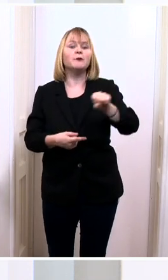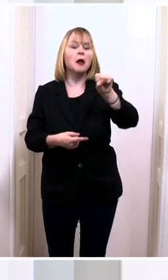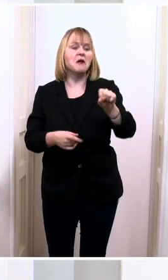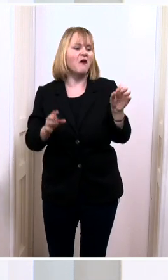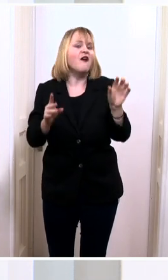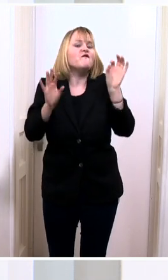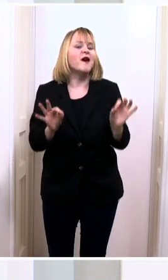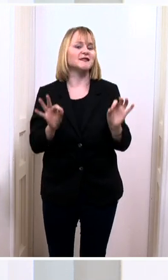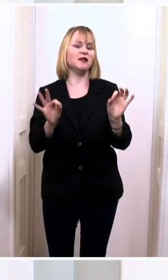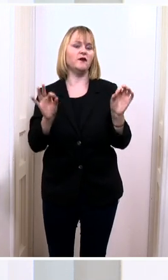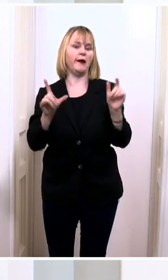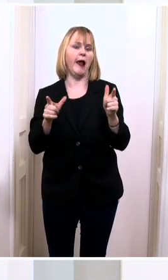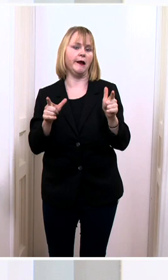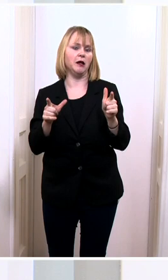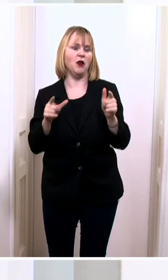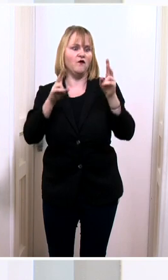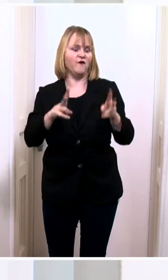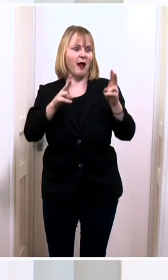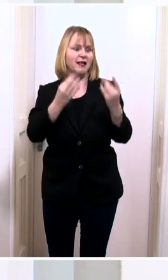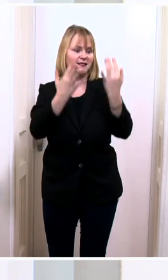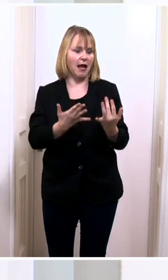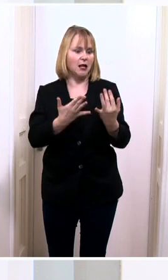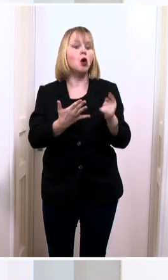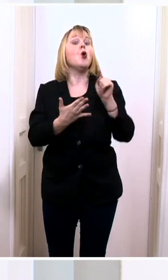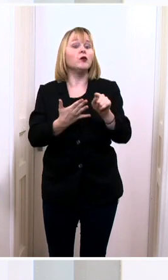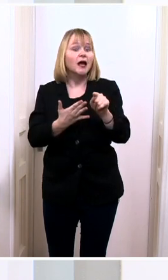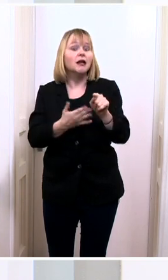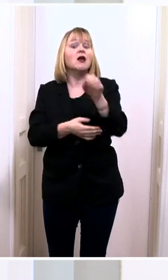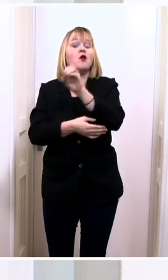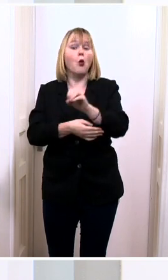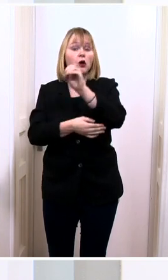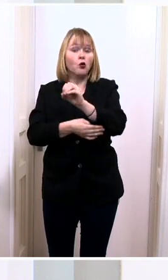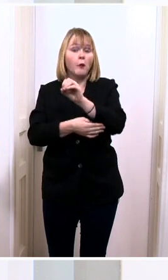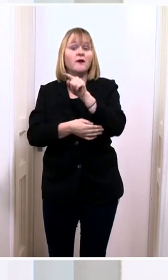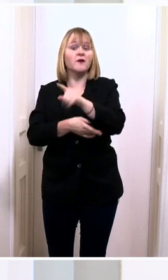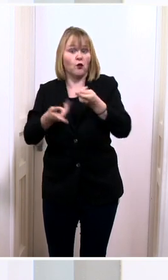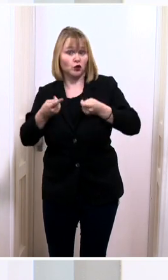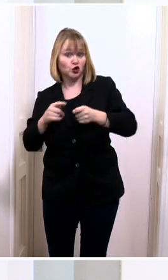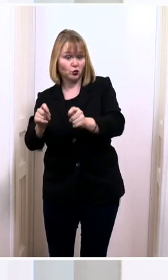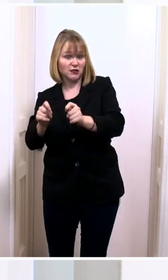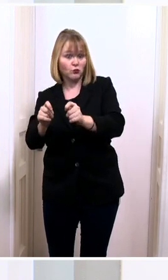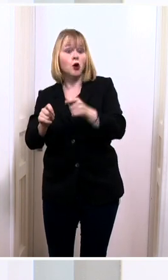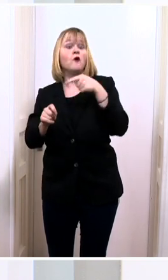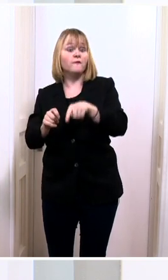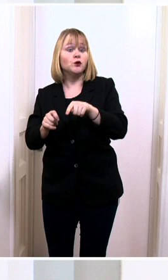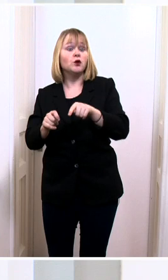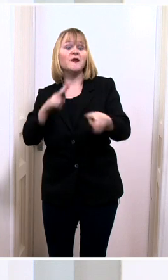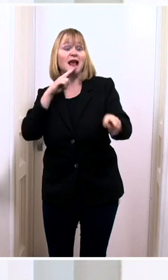November, als wir Unterstützungsgelder für die Härtefälle im Gastro-, Event- und Tourismusbereich beim Landtag beantragt